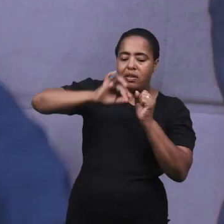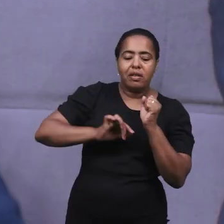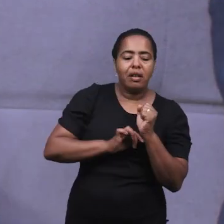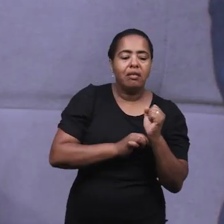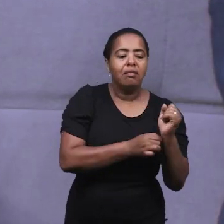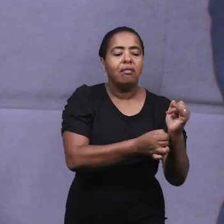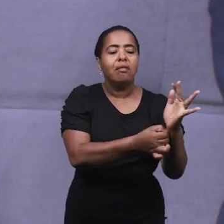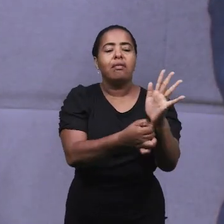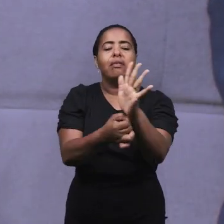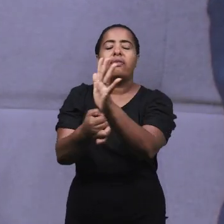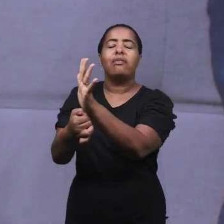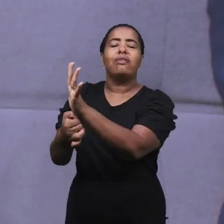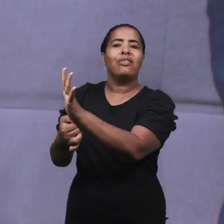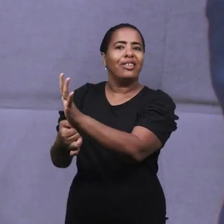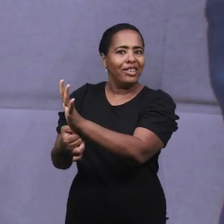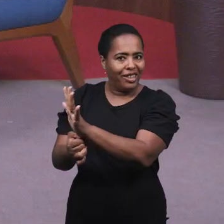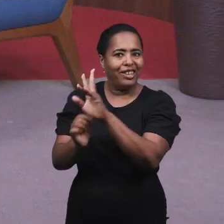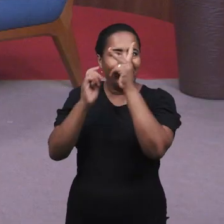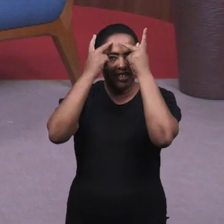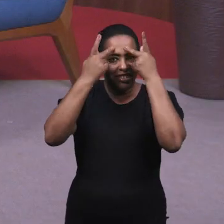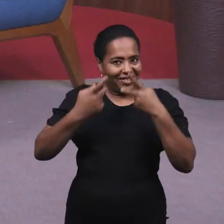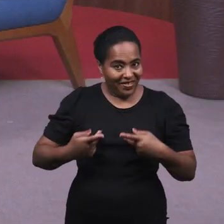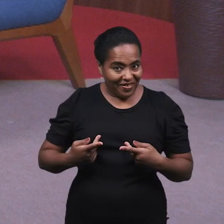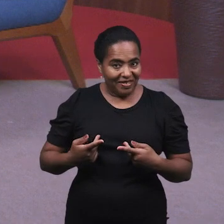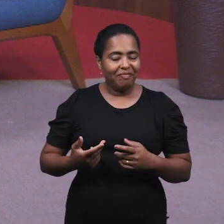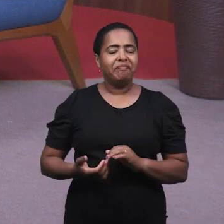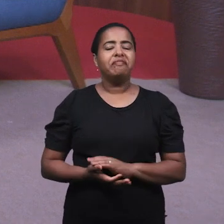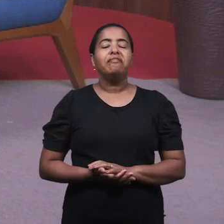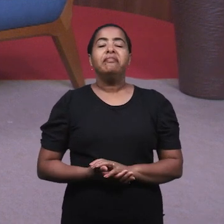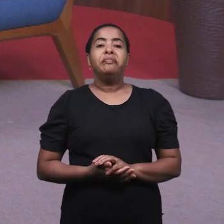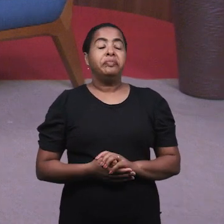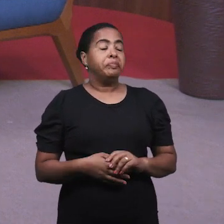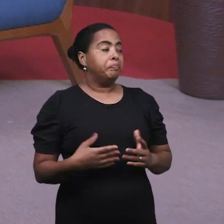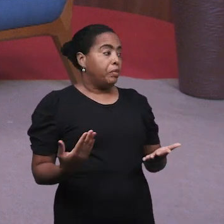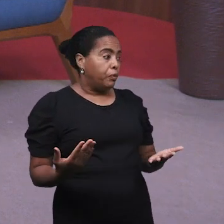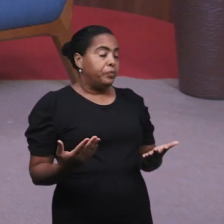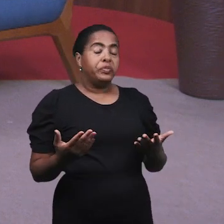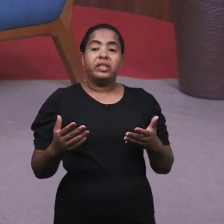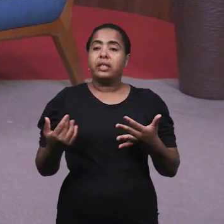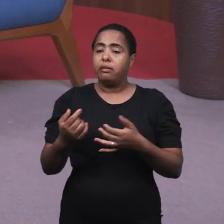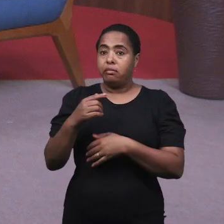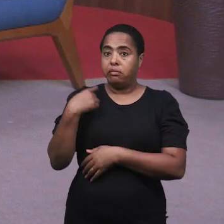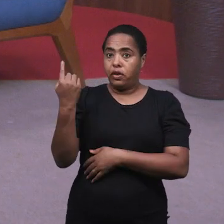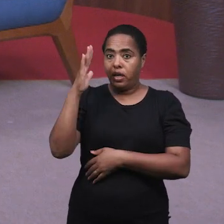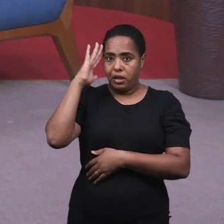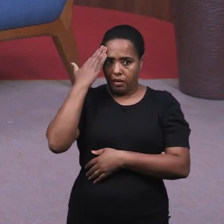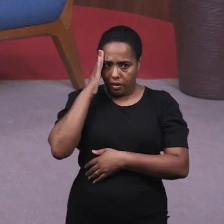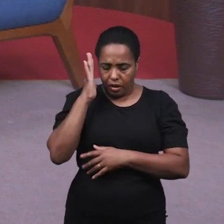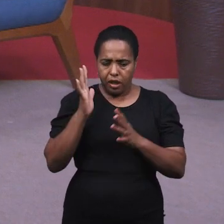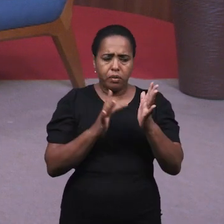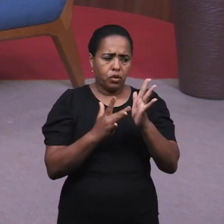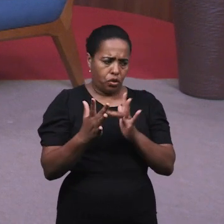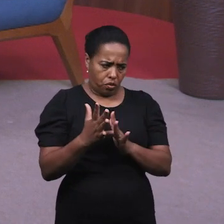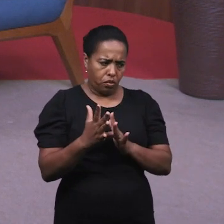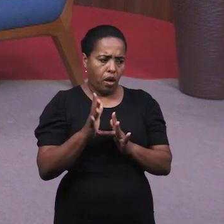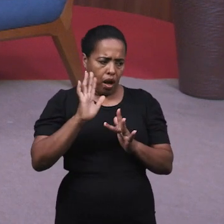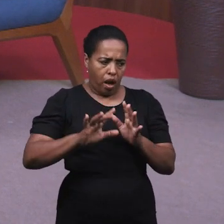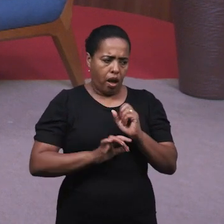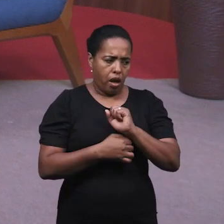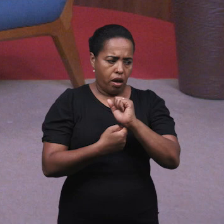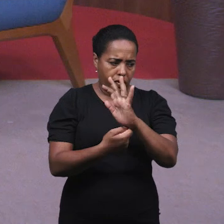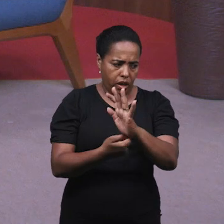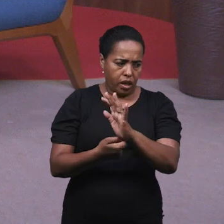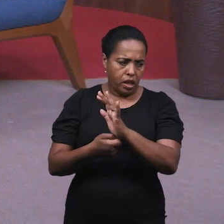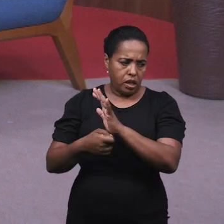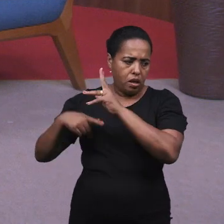Jésus. Donc nous comprenons que Jésus, comme vous avez dit, c'est une révélation, c'est quelque chose qui est venu de la part de